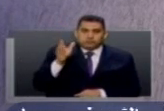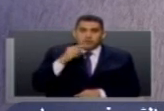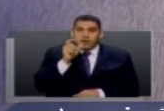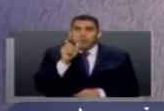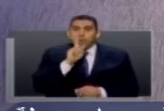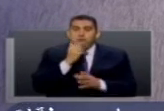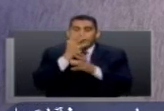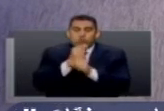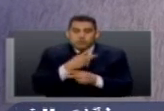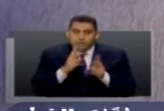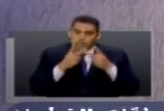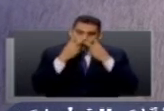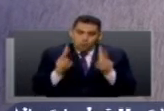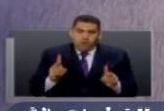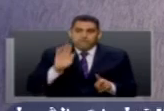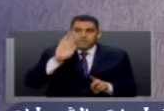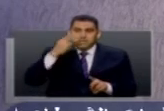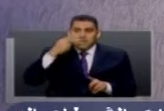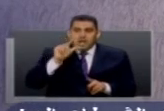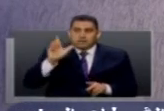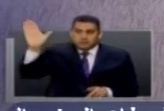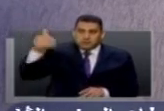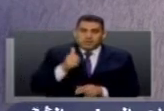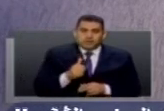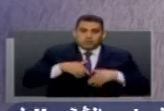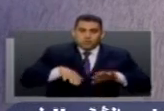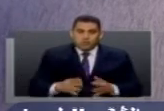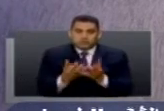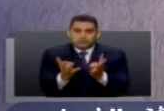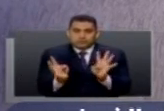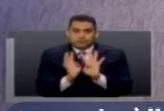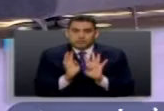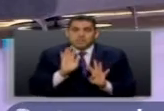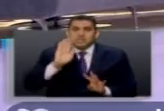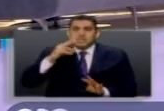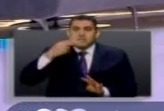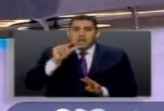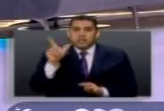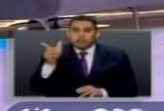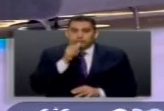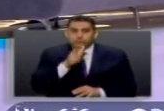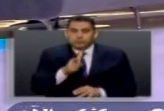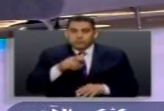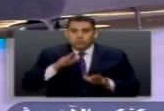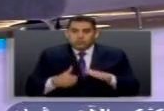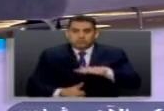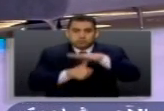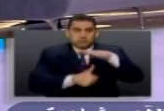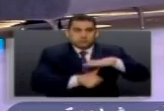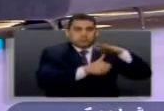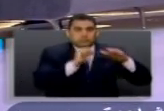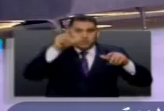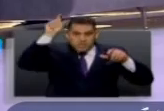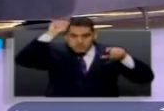الله عليه واله وسلم فلما جلسوا قال سعد بن معاذ لساد بني